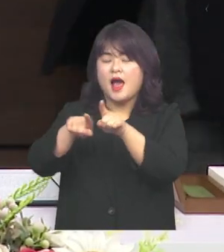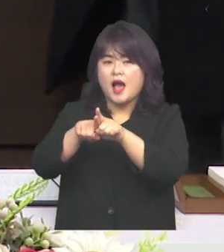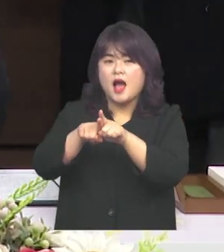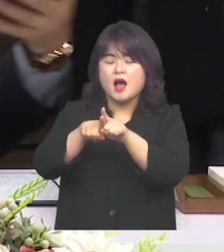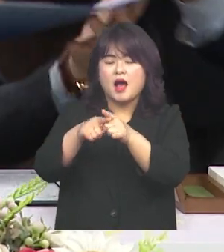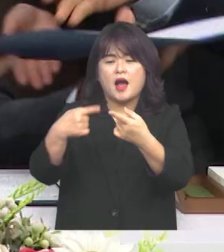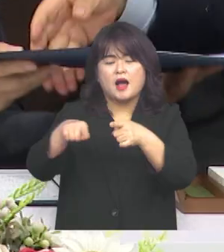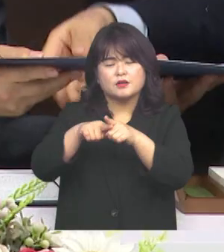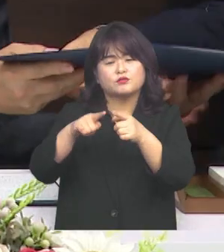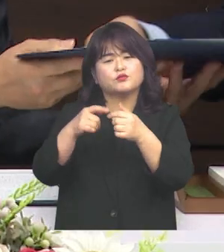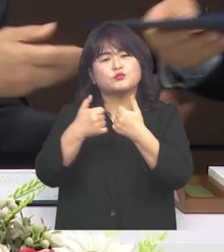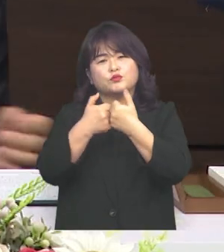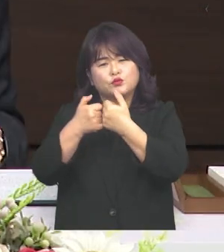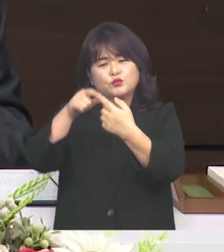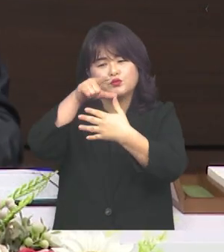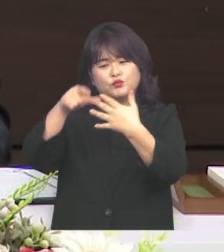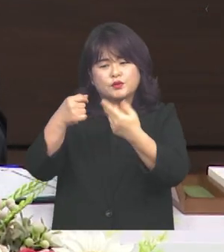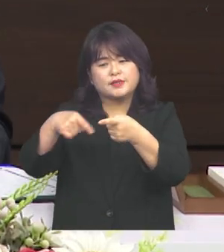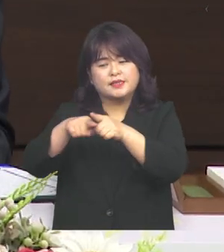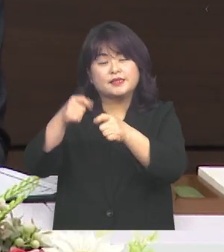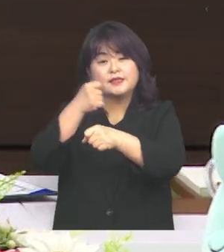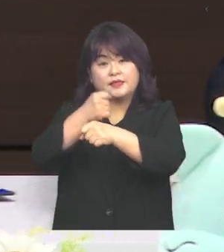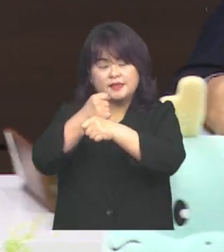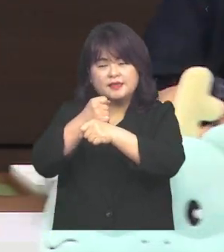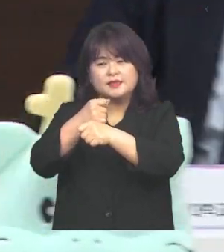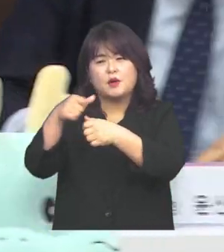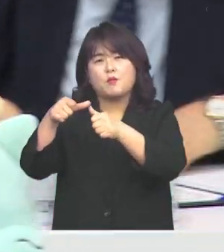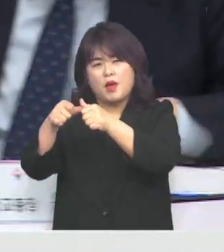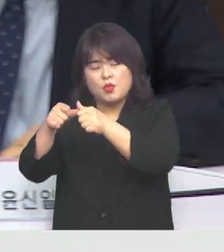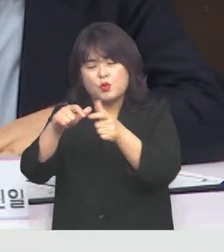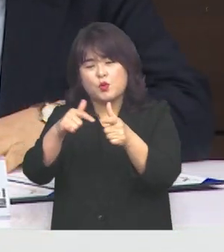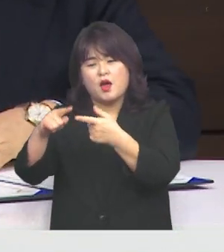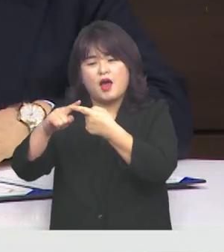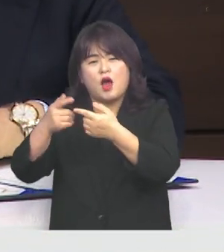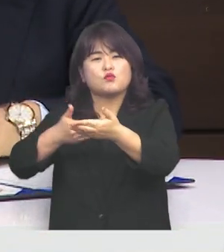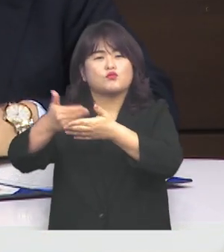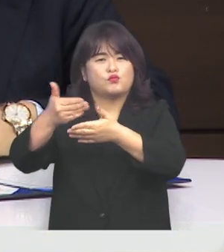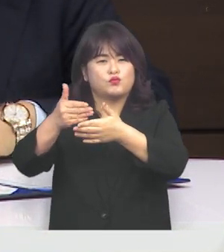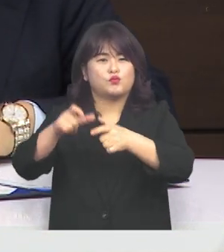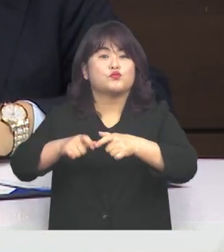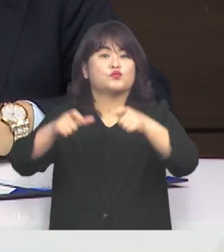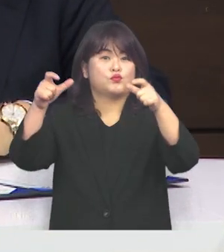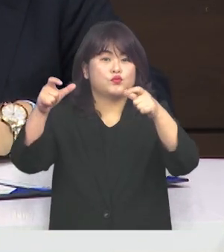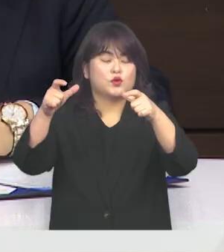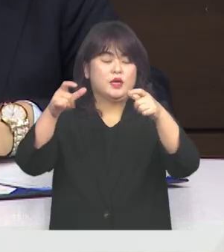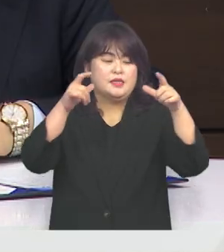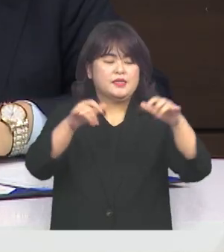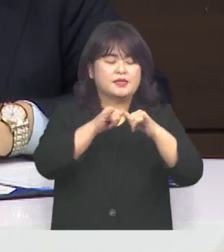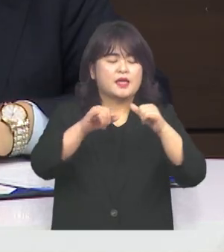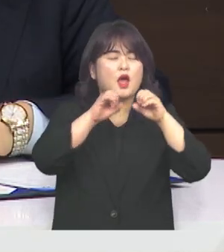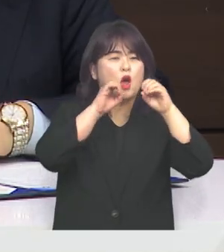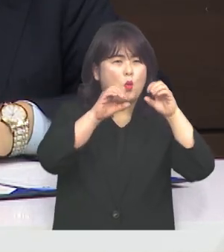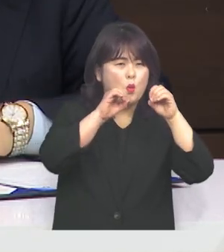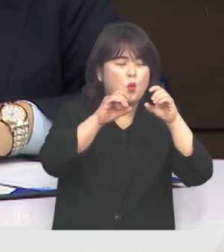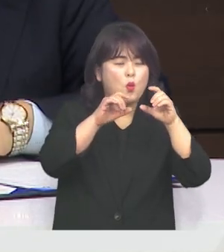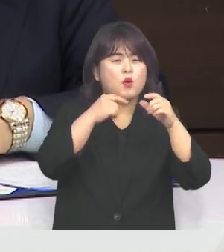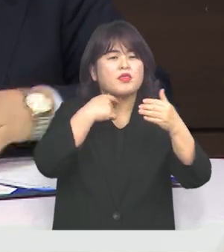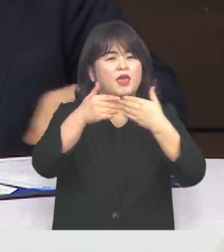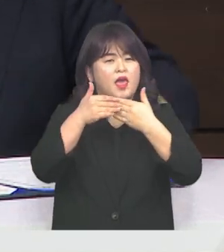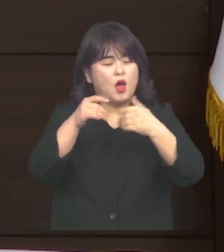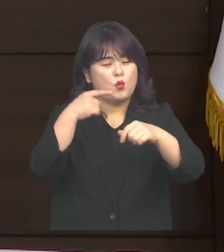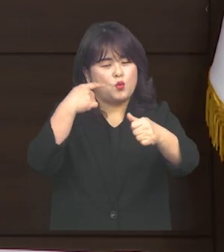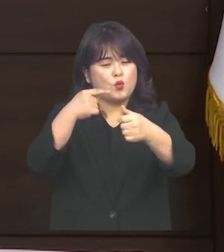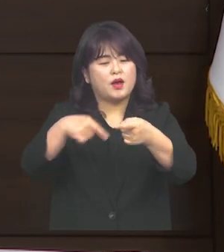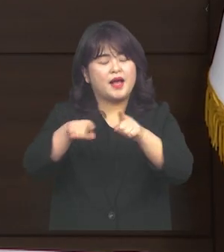교육 프로그램을 공동 개발 운영하고 교육봉사 멘토링 등 교류 활동 지원과 시민 대상 캠페인 홍보,